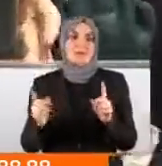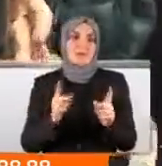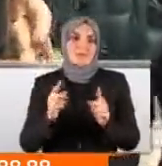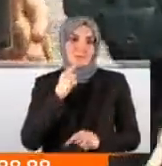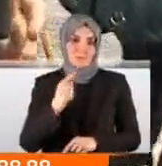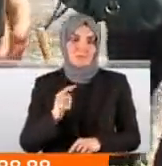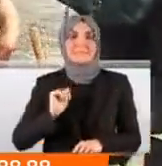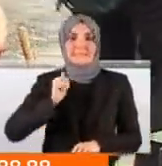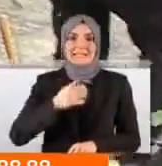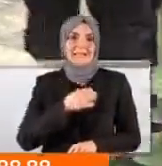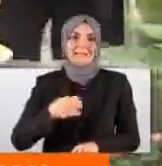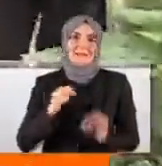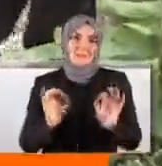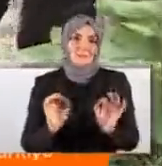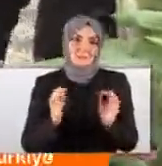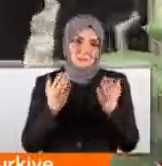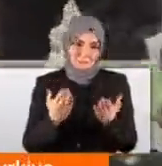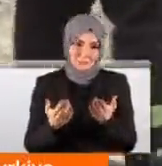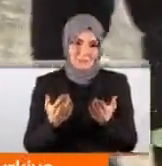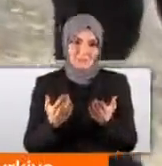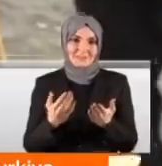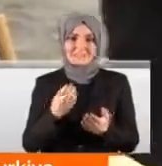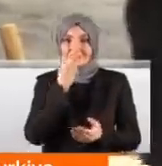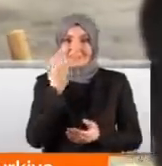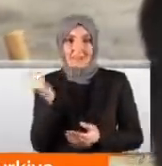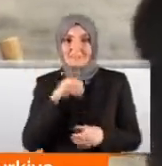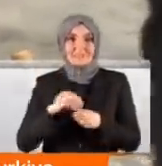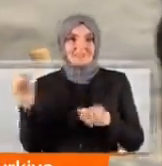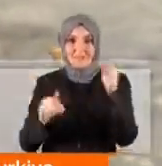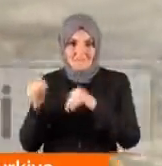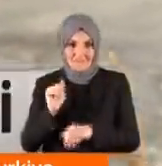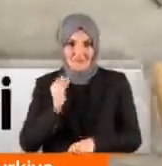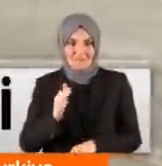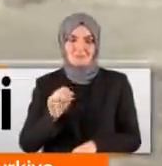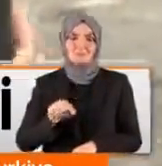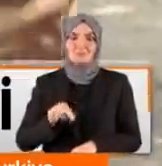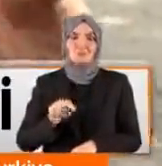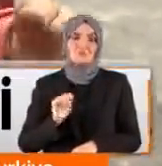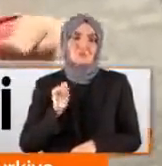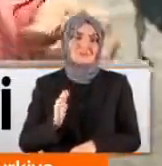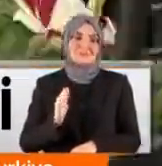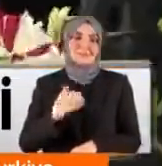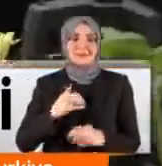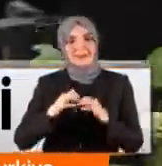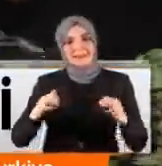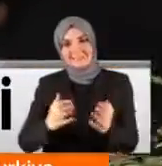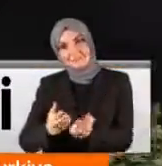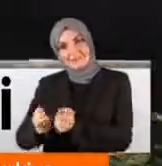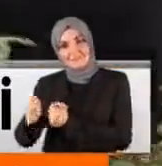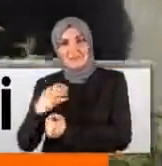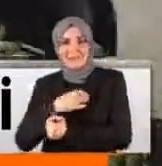haliyle çiçek almaya gelme daha fazla Evet Evet bugün daha fazla ayırayım anneme